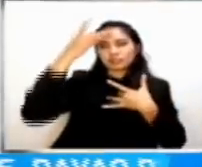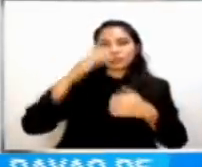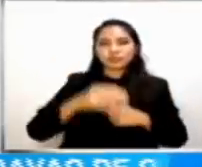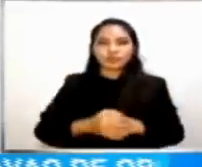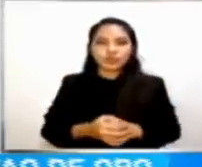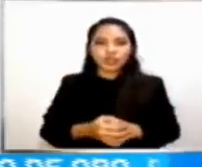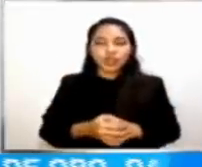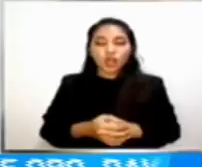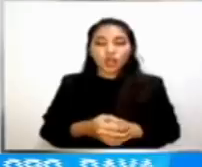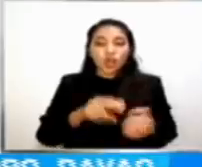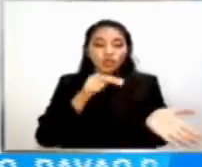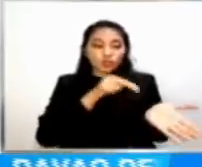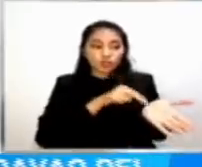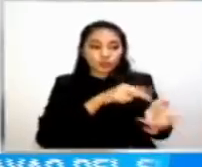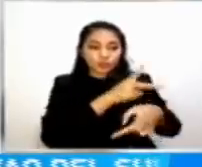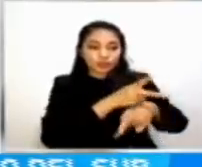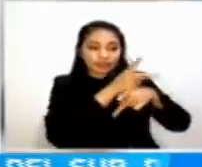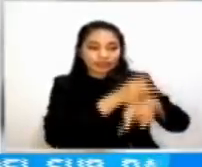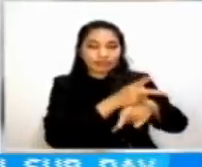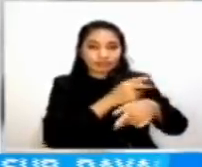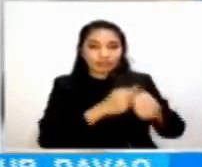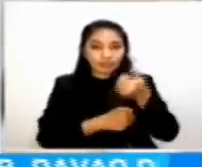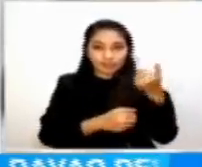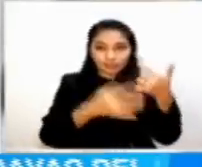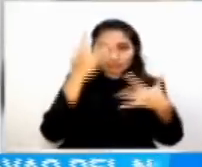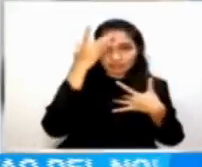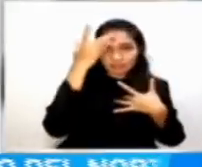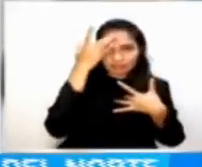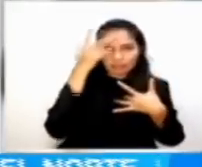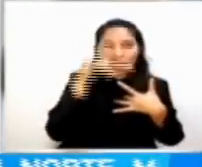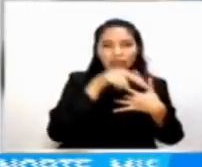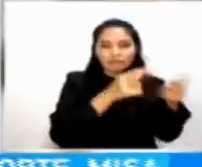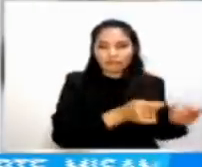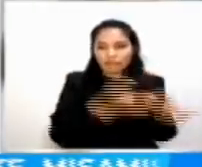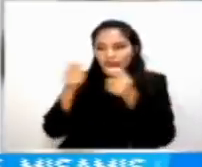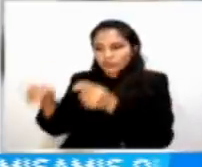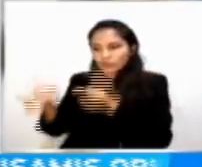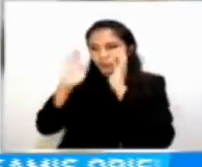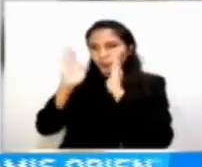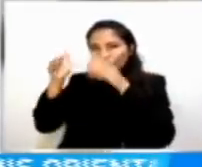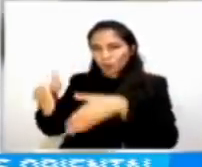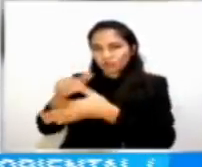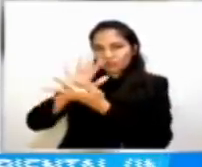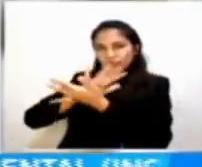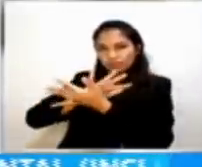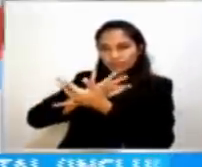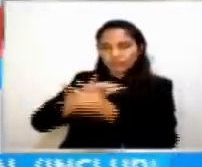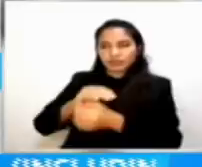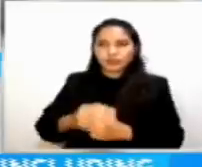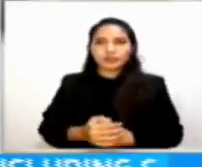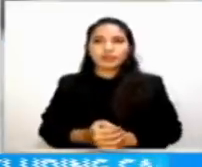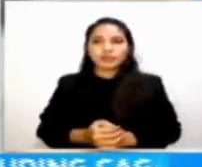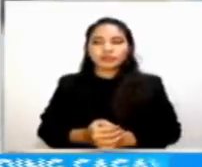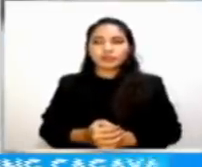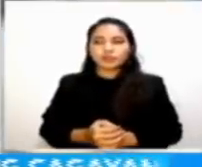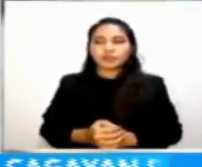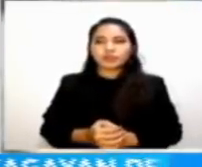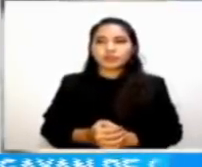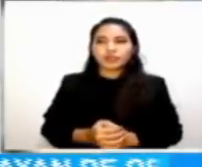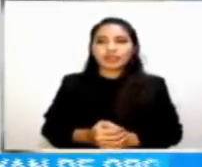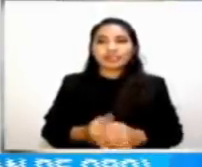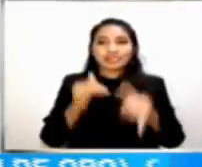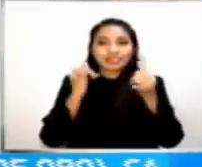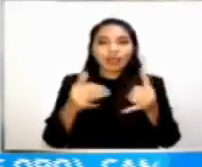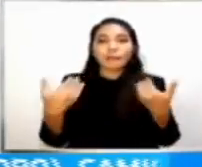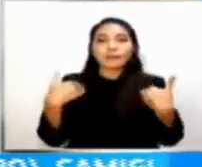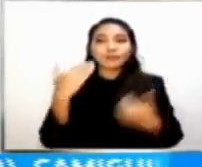So naaapektuhan din yung aming inside operation. So no elective admissions. If kukulangin pa yan,